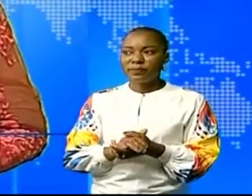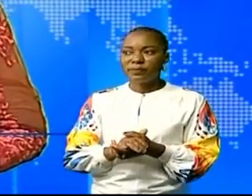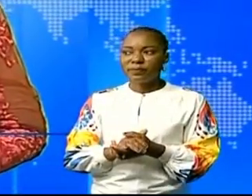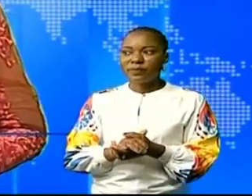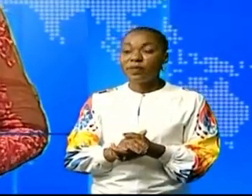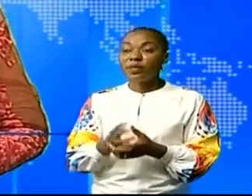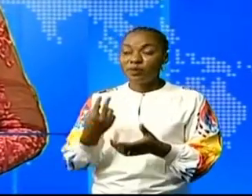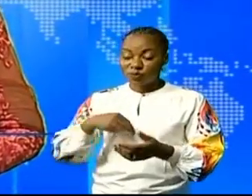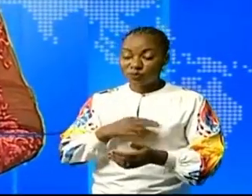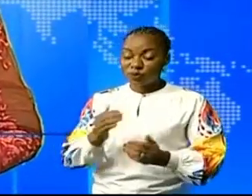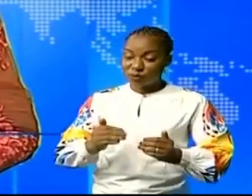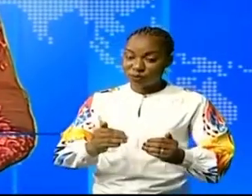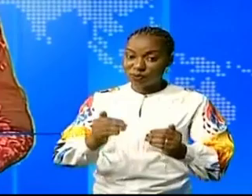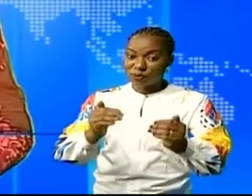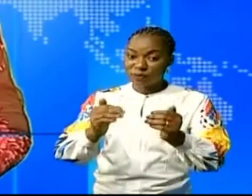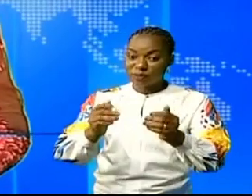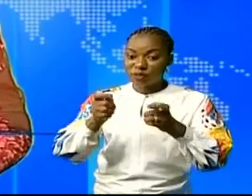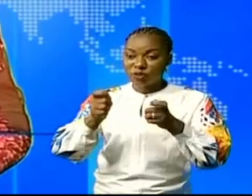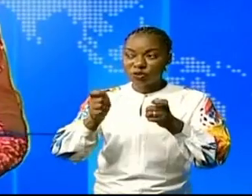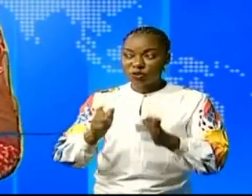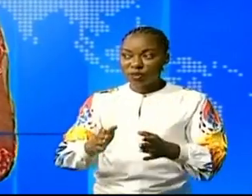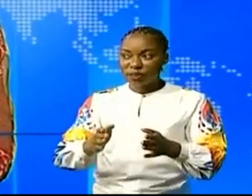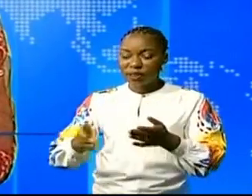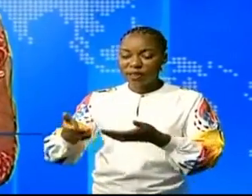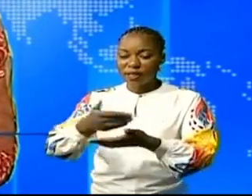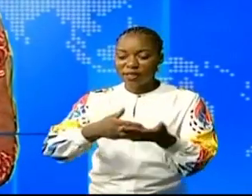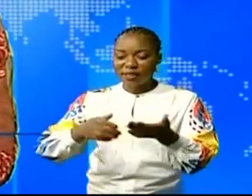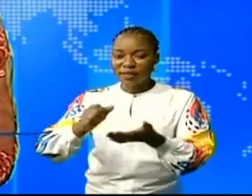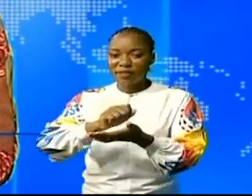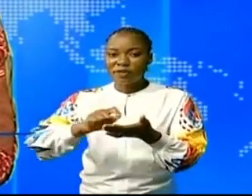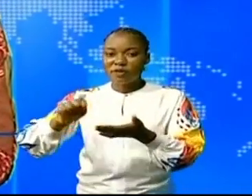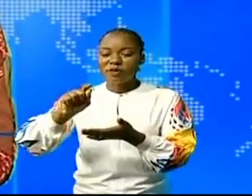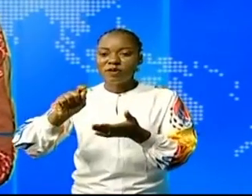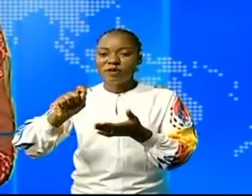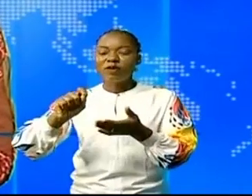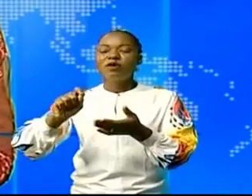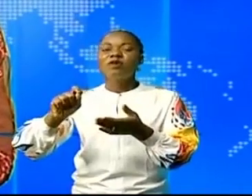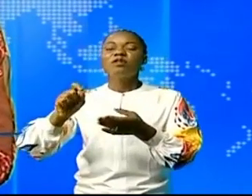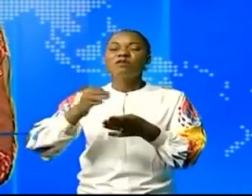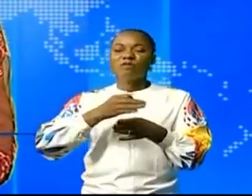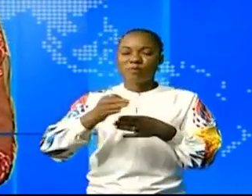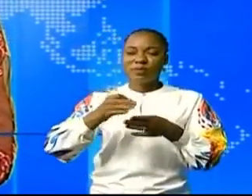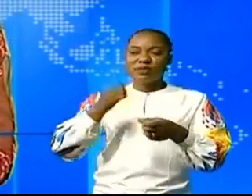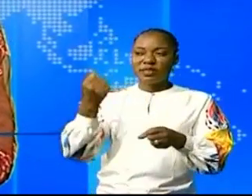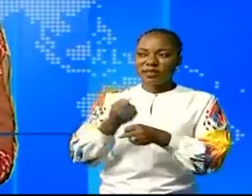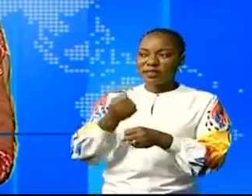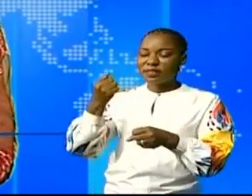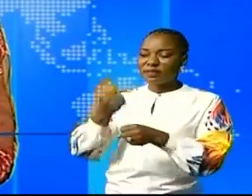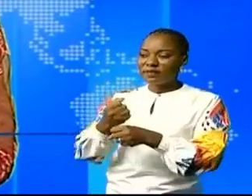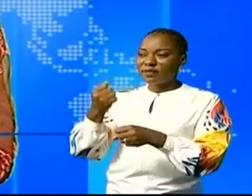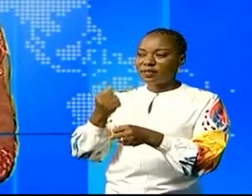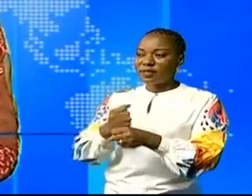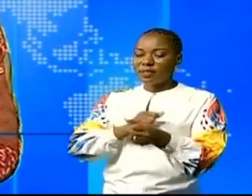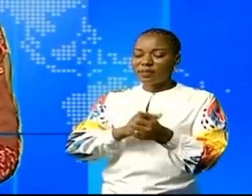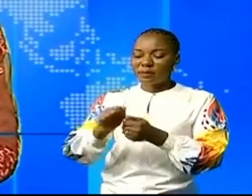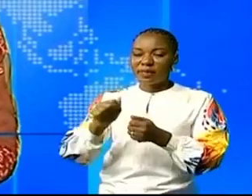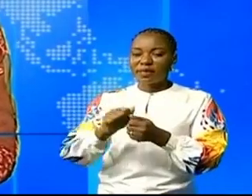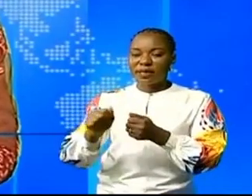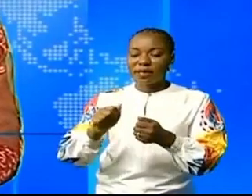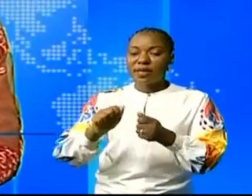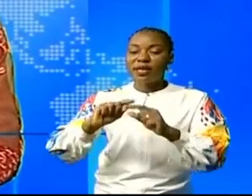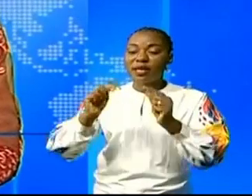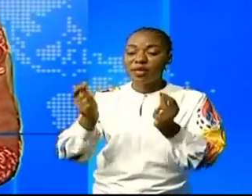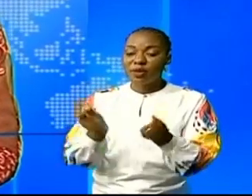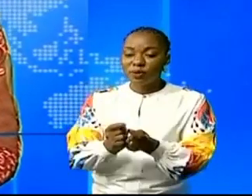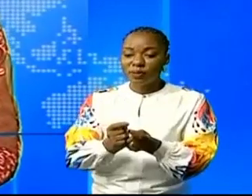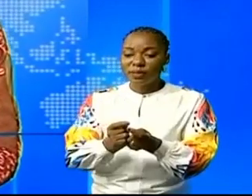Nous allons poursuivre ce journal, lancement du séminaire de formation des femmes travailleuses par l'Union des syndicalistes